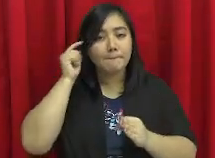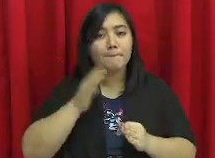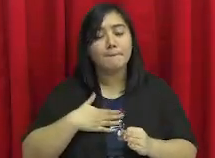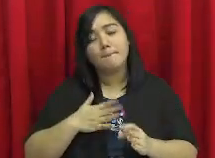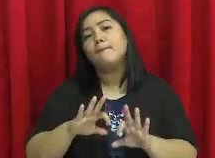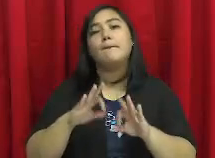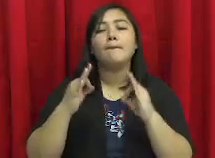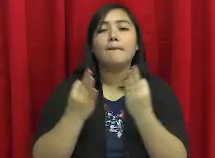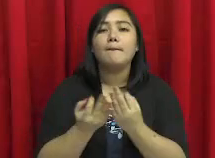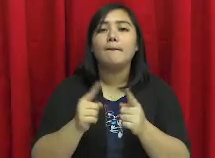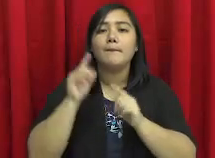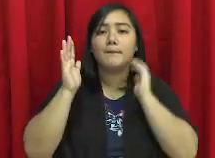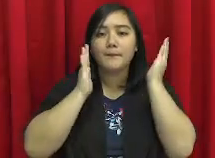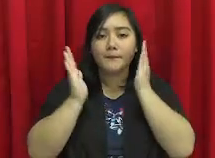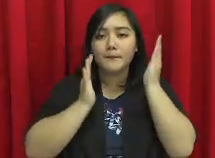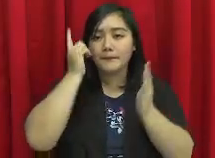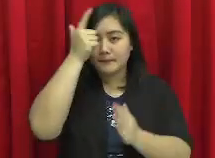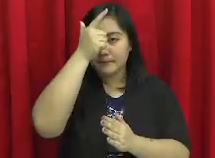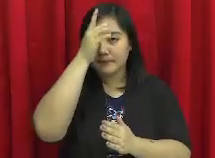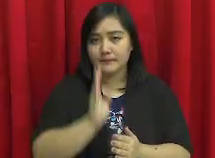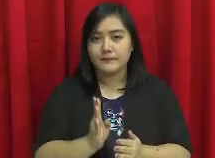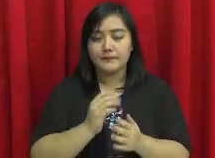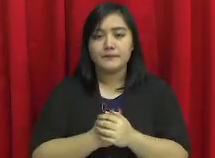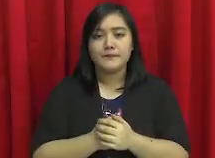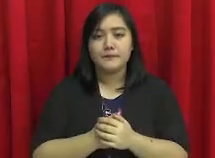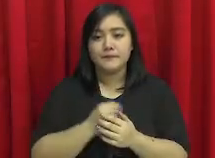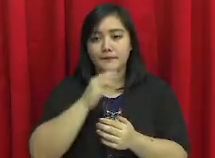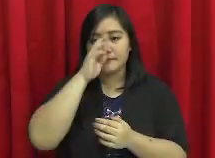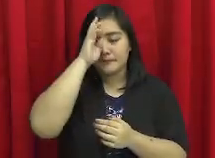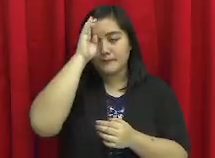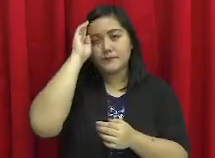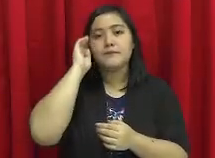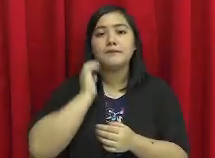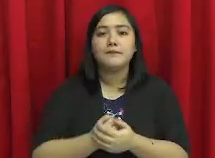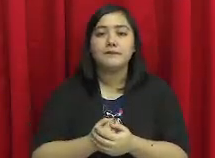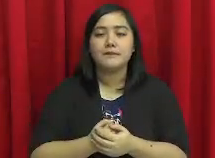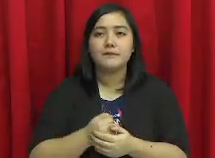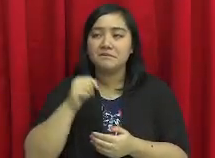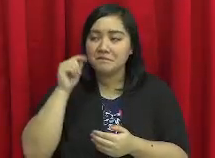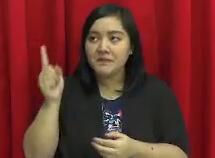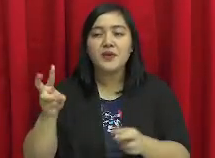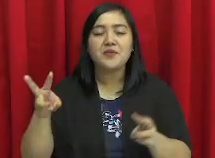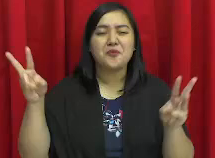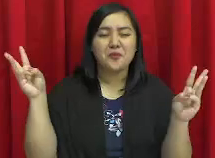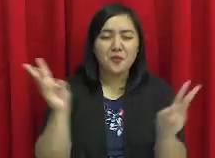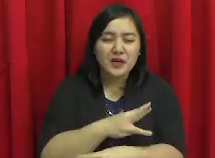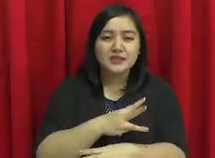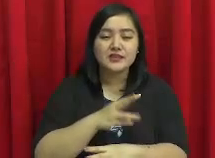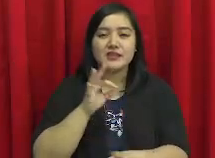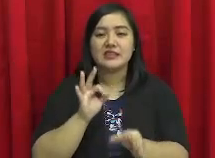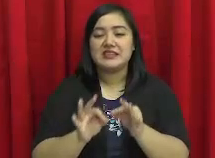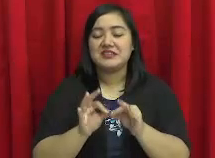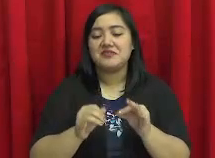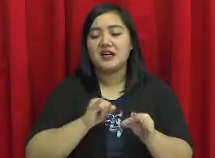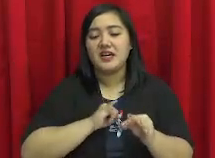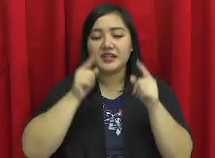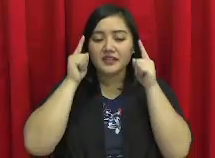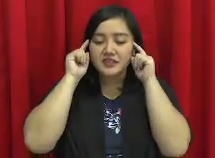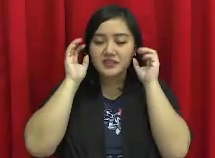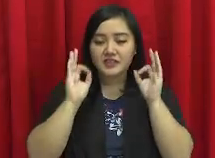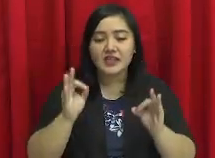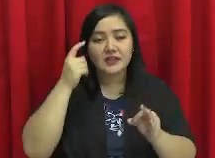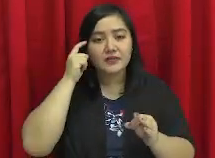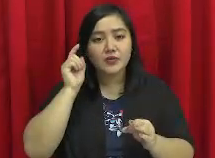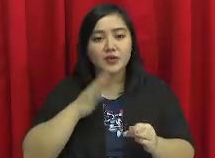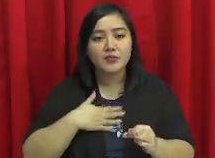Yeah. Desisyon ko pa rin yun, kapatid. Ang matindi nito, kung nag-desisyon ako na sa aking pamilya, na parang, okay lang siguro,